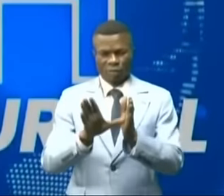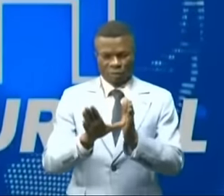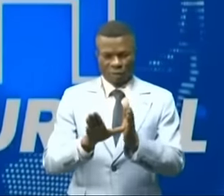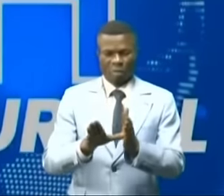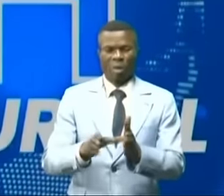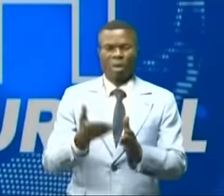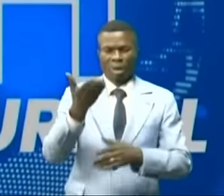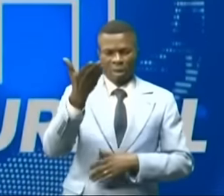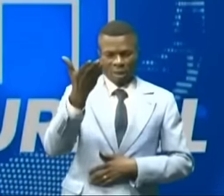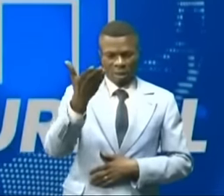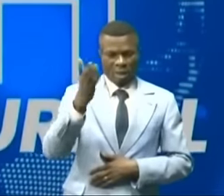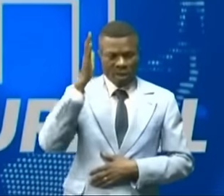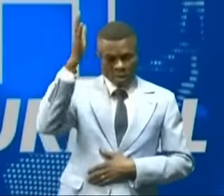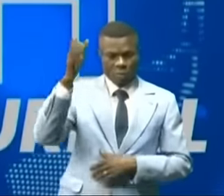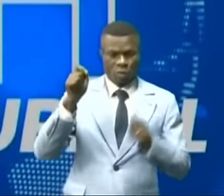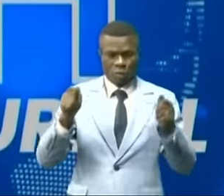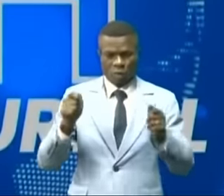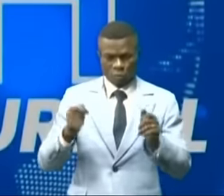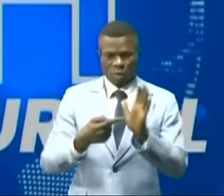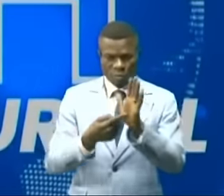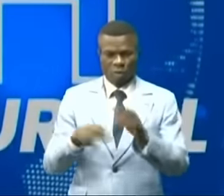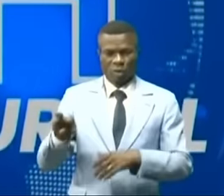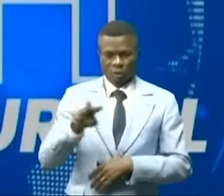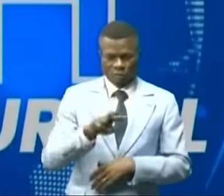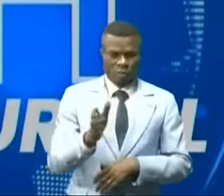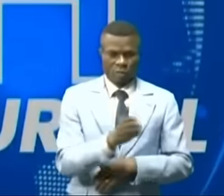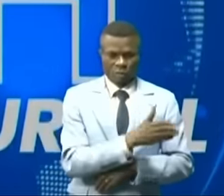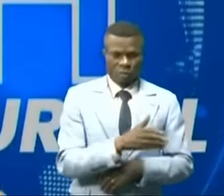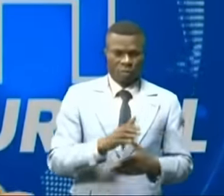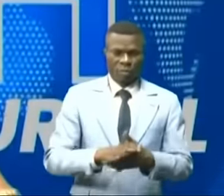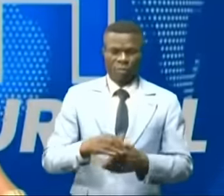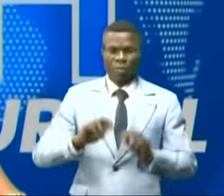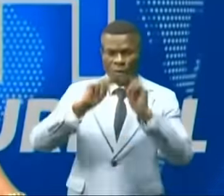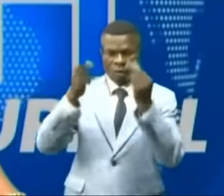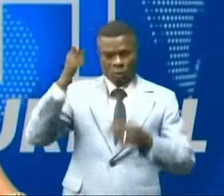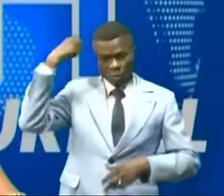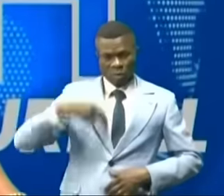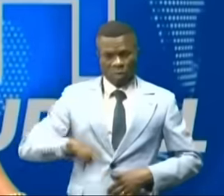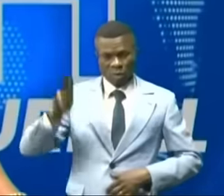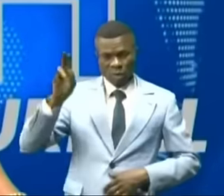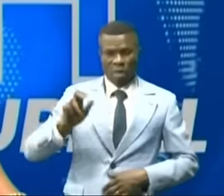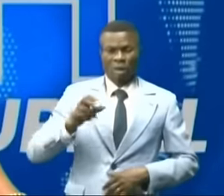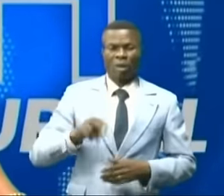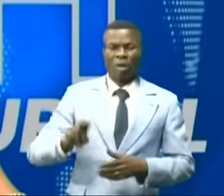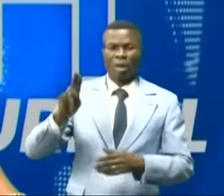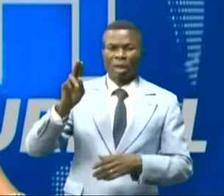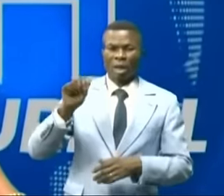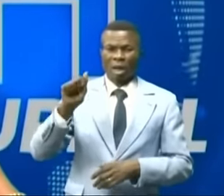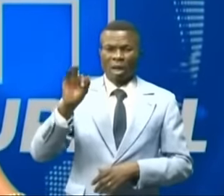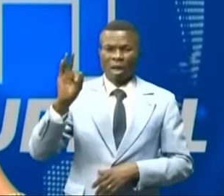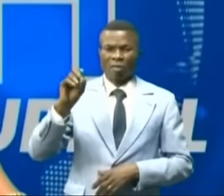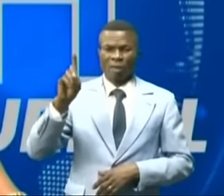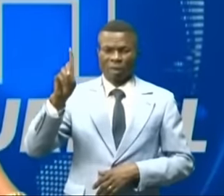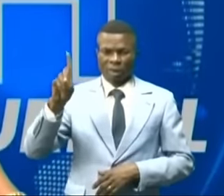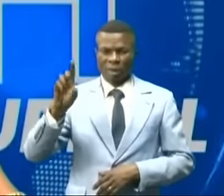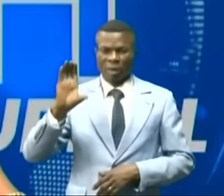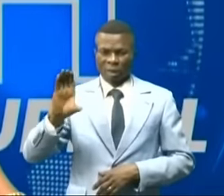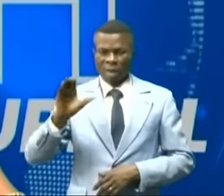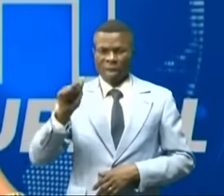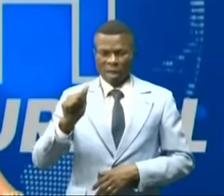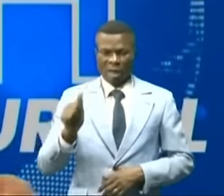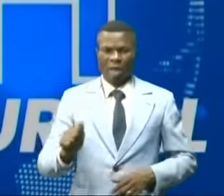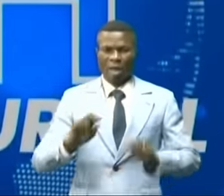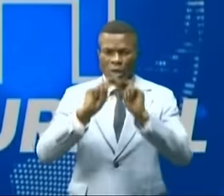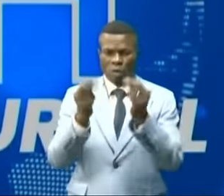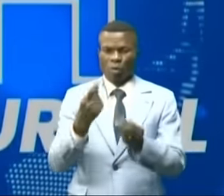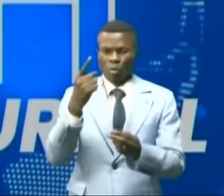commentaires dans nos prochaines éditions. L'UDPS et l'AFDCA forment un bloc pour soutenir